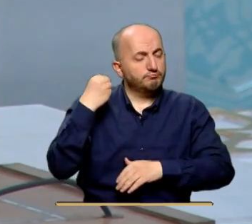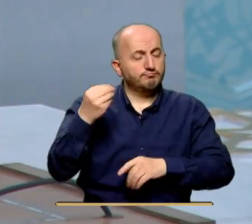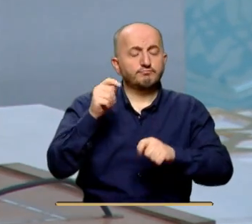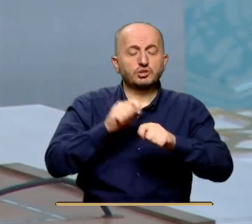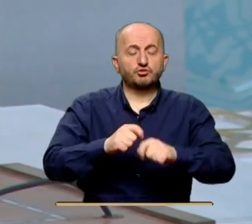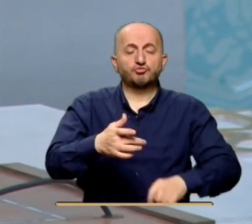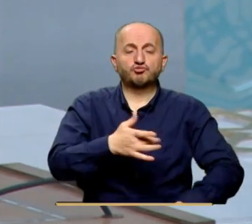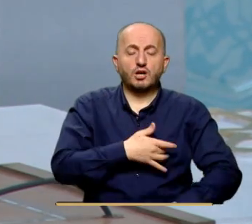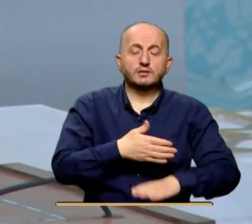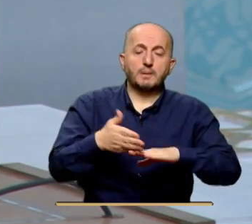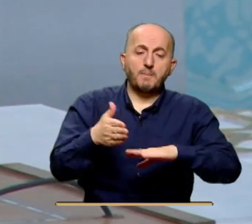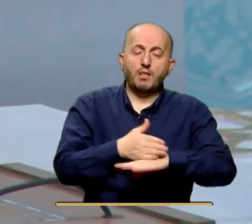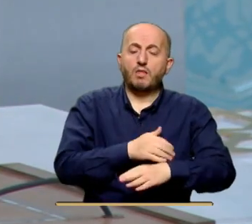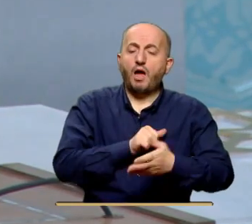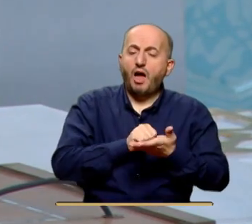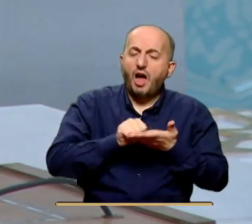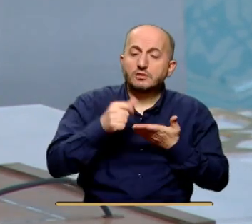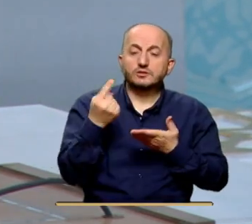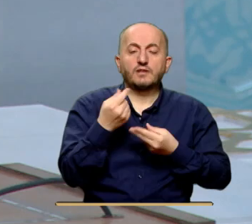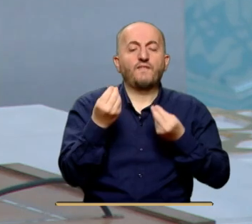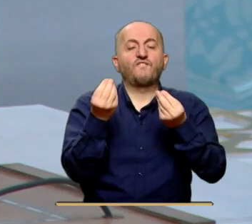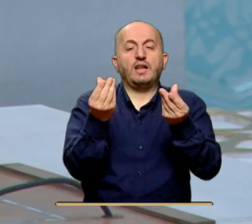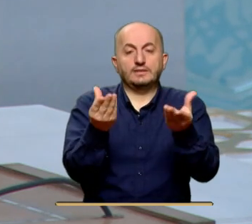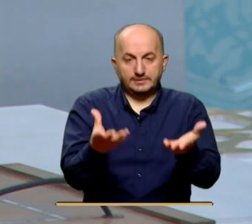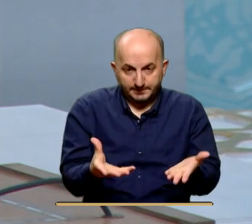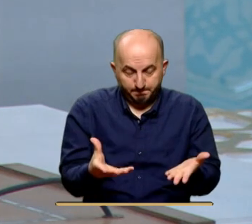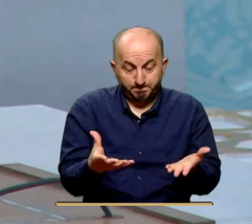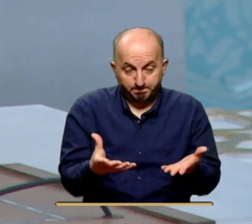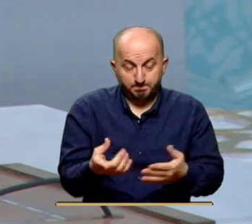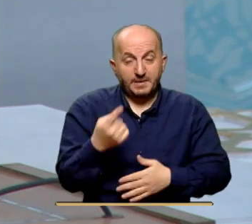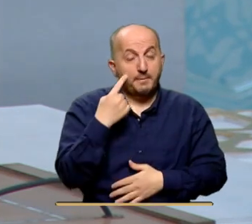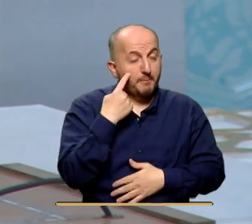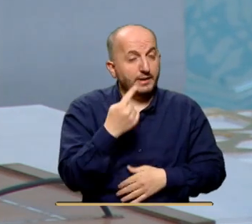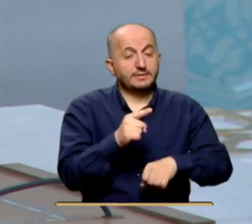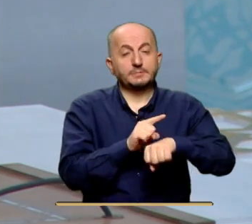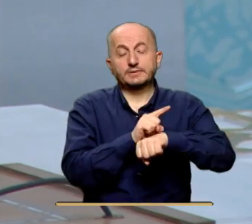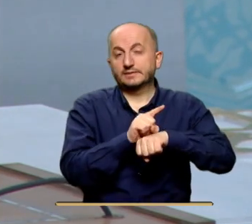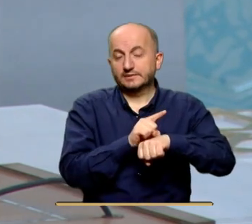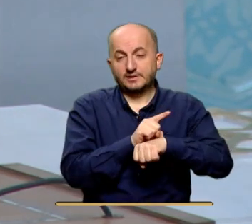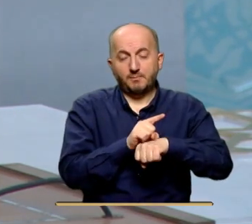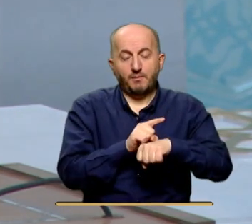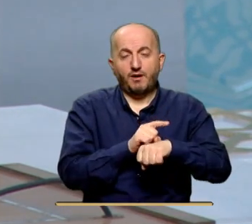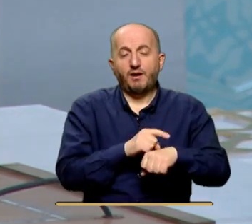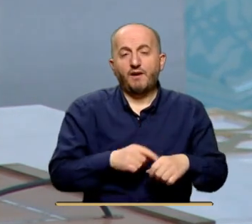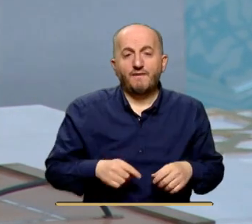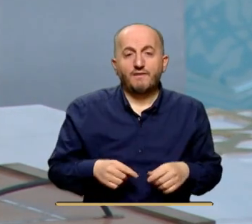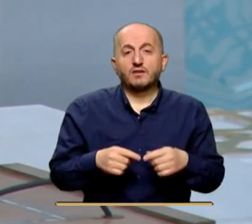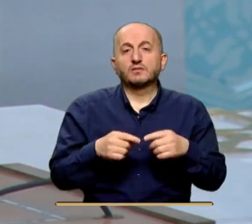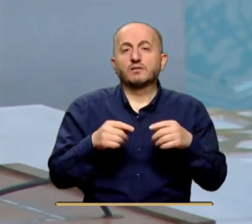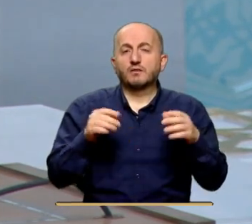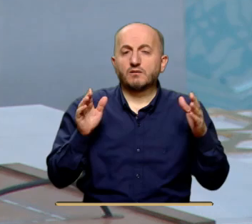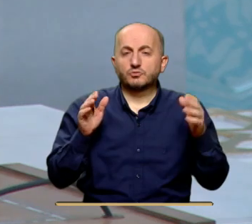Canını, malını, her şeyini verdi. Tabii baktığımız zaman İtilaf devletleri